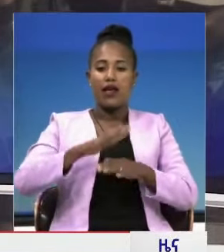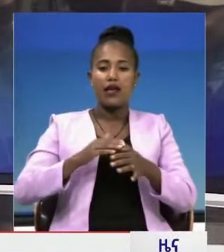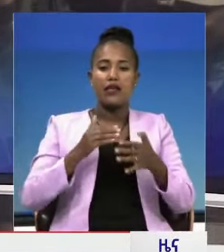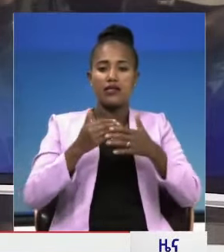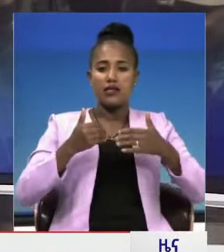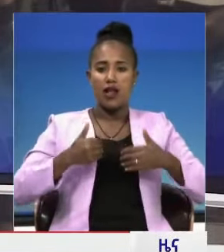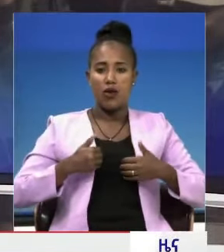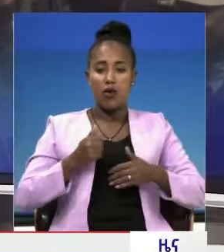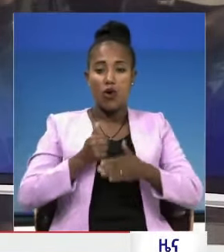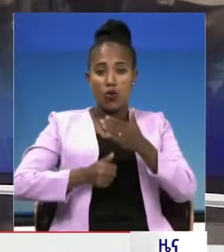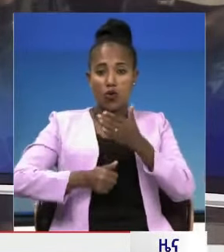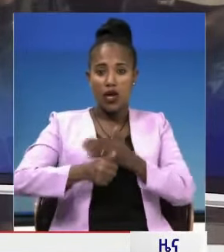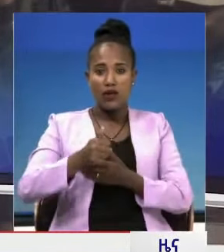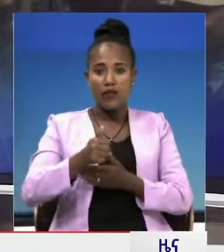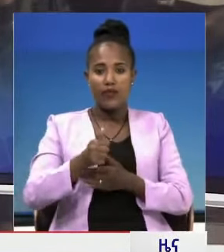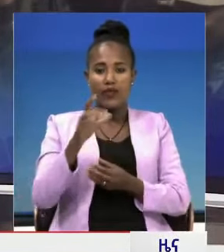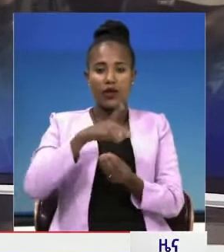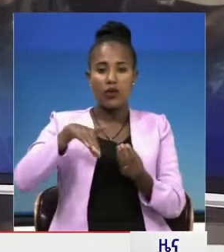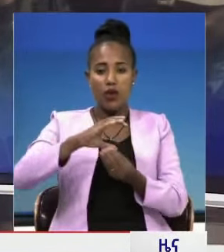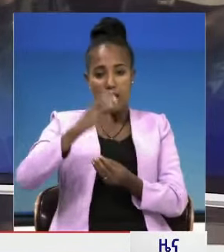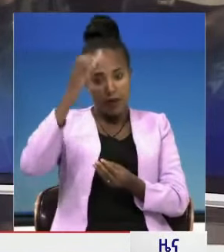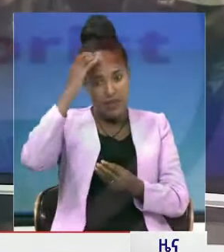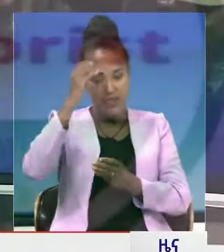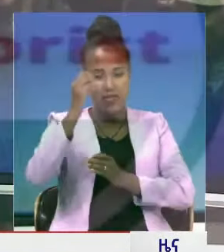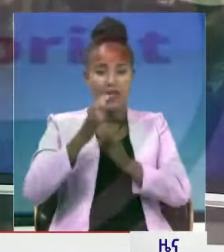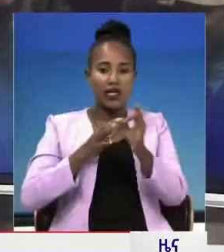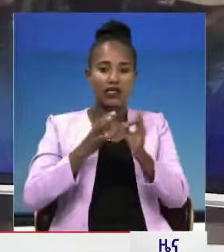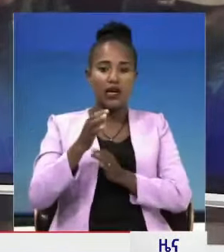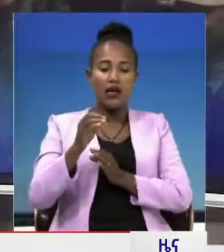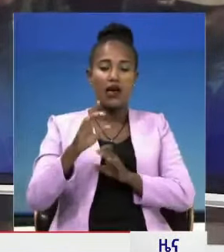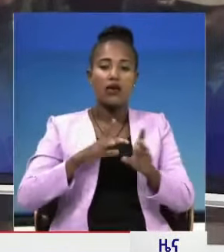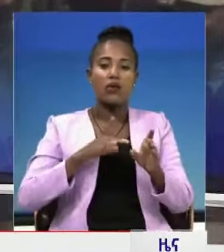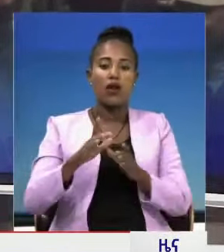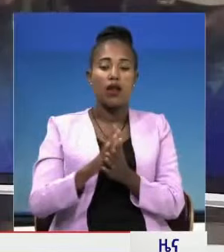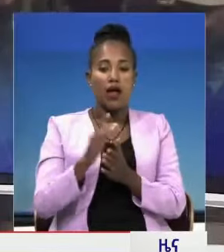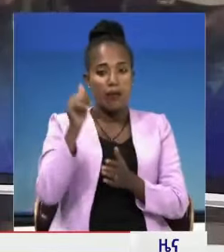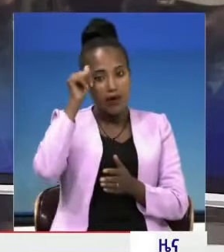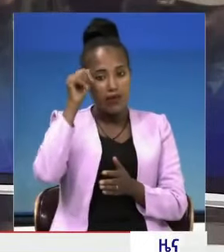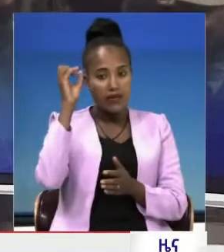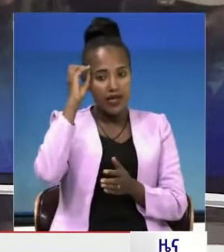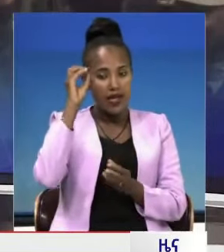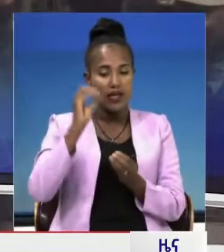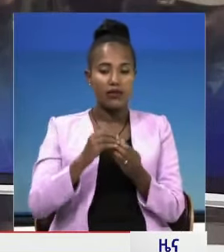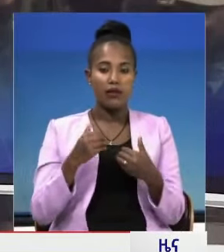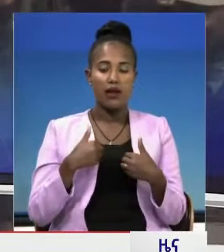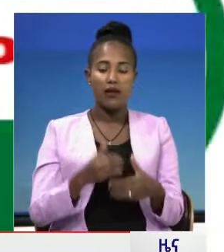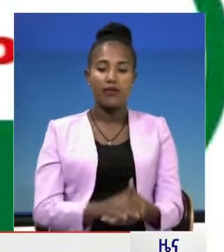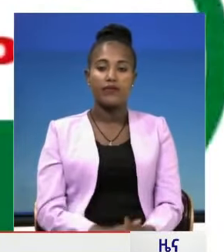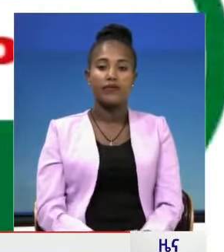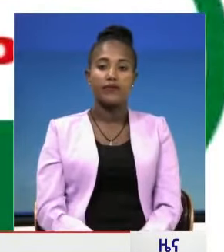እያደረሰ ስላለው ጉዳት የክልሉ መንግስት ገለጻ አድርገዋል። አማኑኤል ጸጋይ ተጨማሪ አለው።